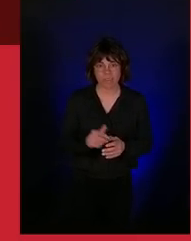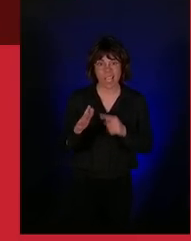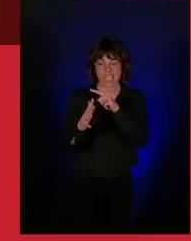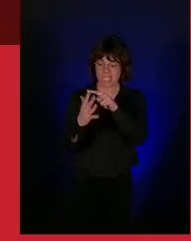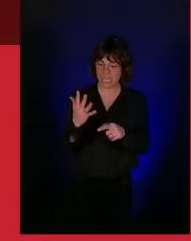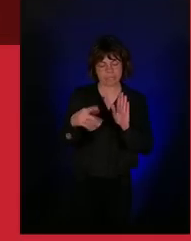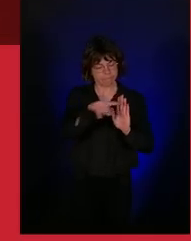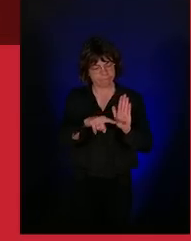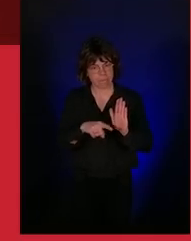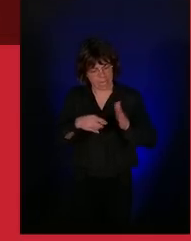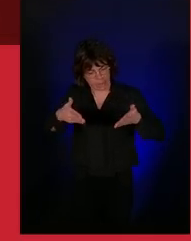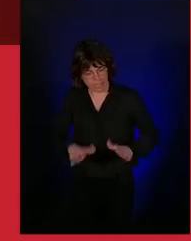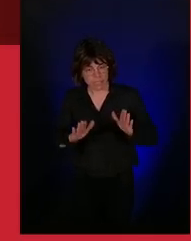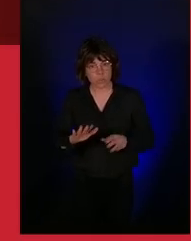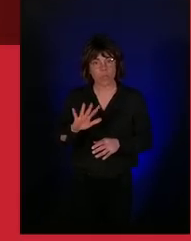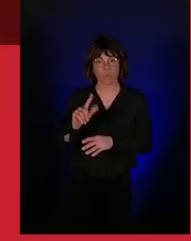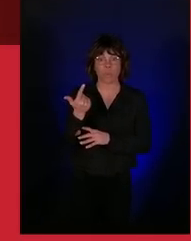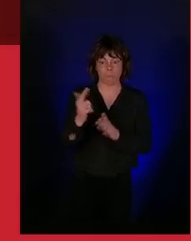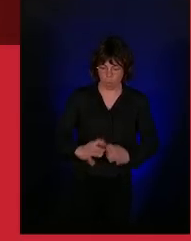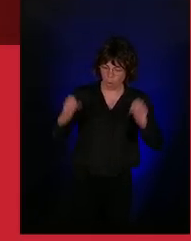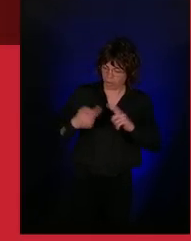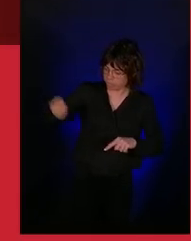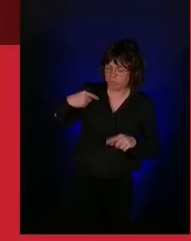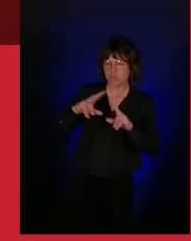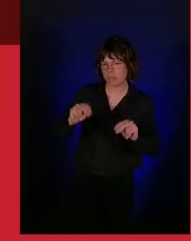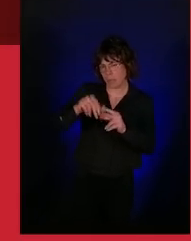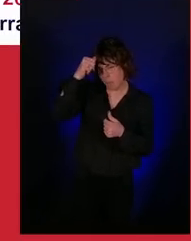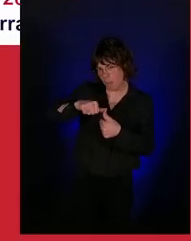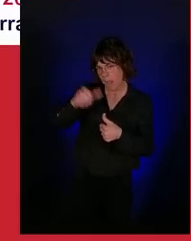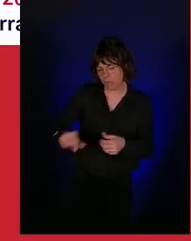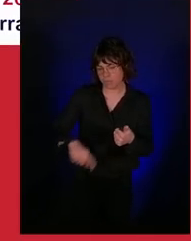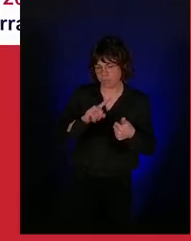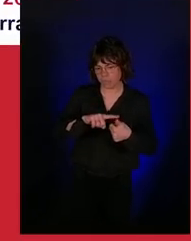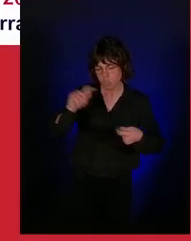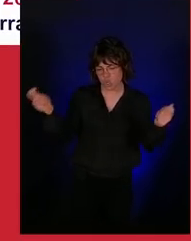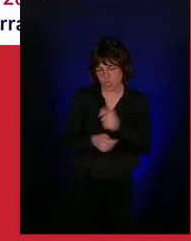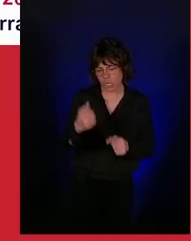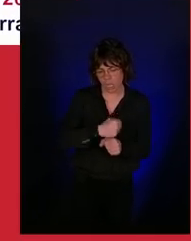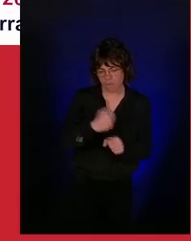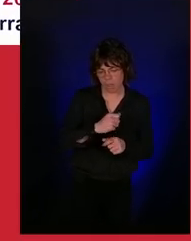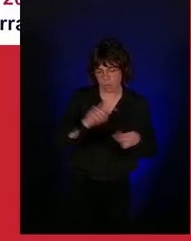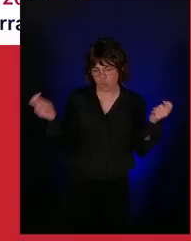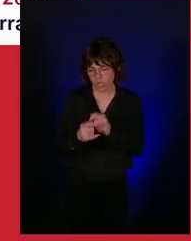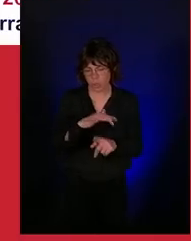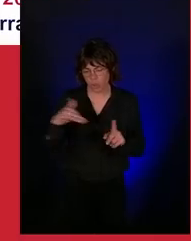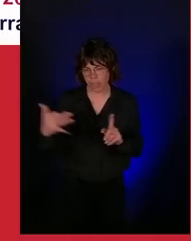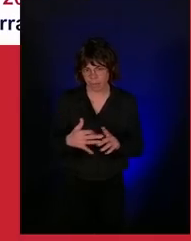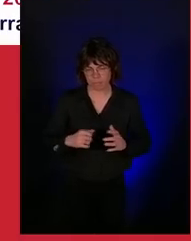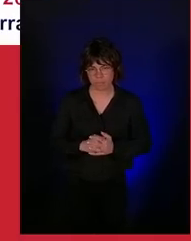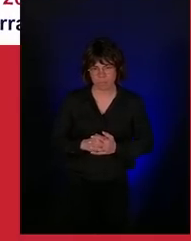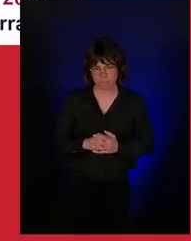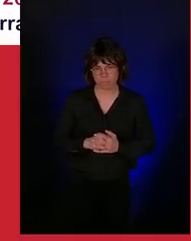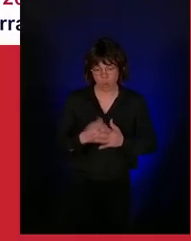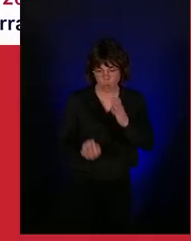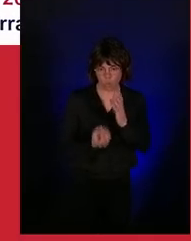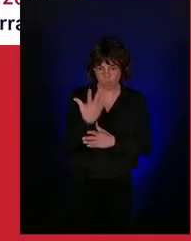été décidés par le 52e Congrès. Je les cite pour mémoire. Transformer le travail pour transformer la société. Le